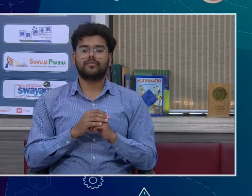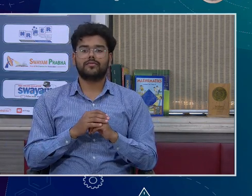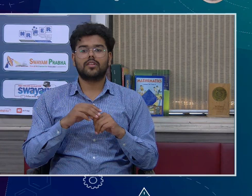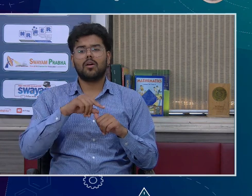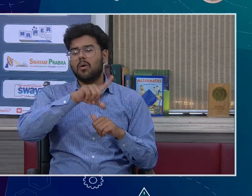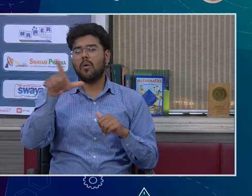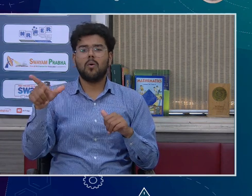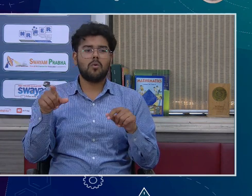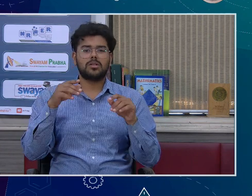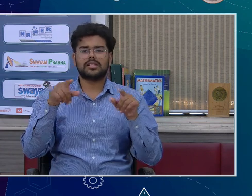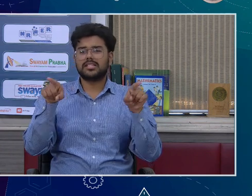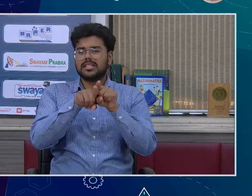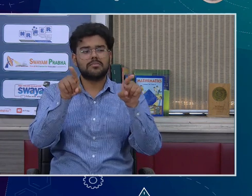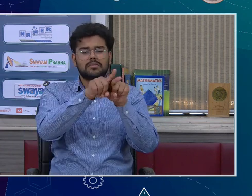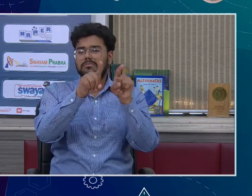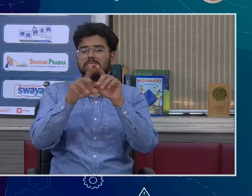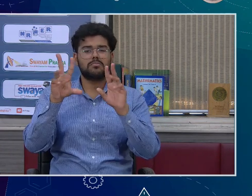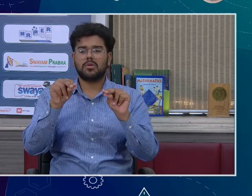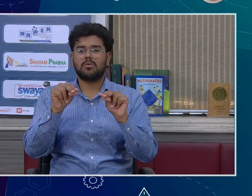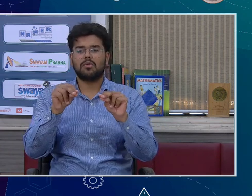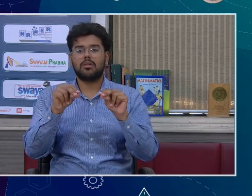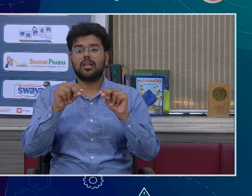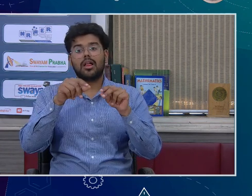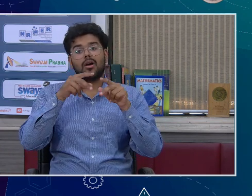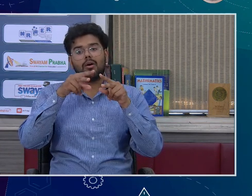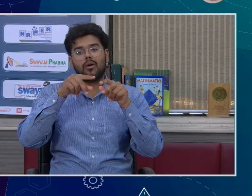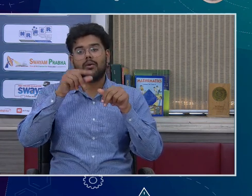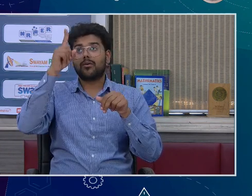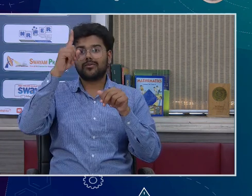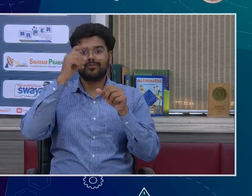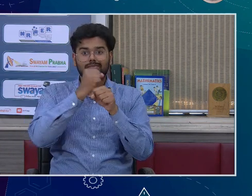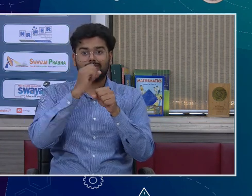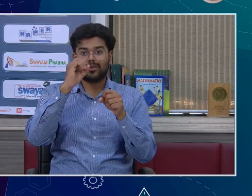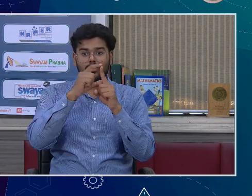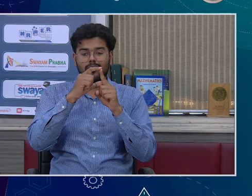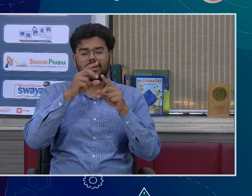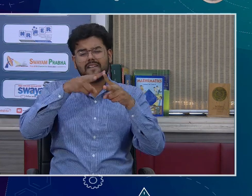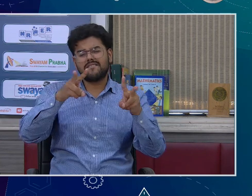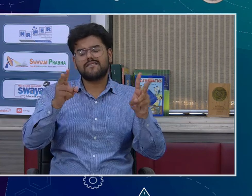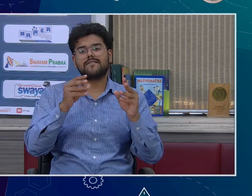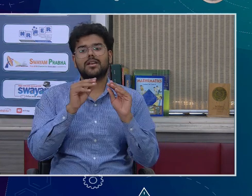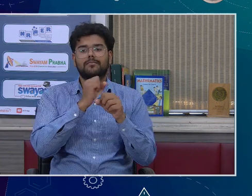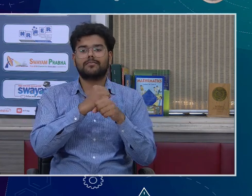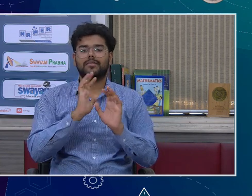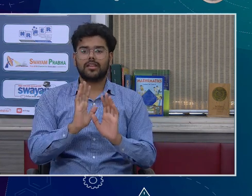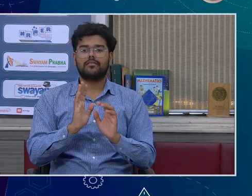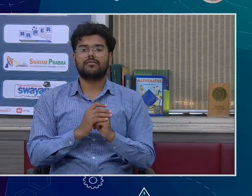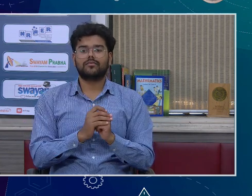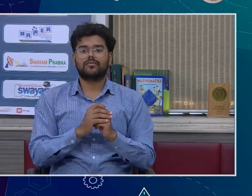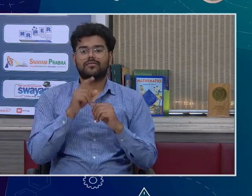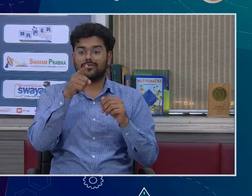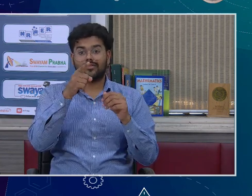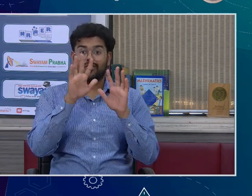एक जैसे नहीं होते हैं. गॉड हैज मेड ईच वन ऑफ अस अ वेरी वेरी यूनिक. व्हाट यू हैव आई डोंट